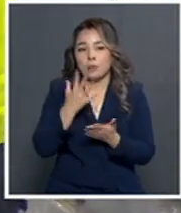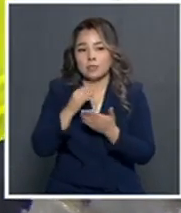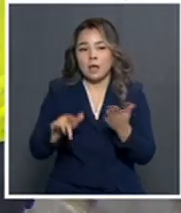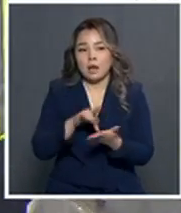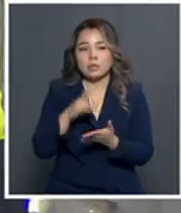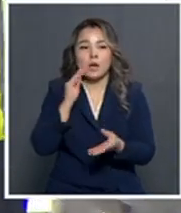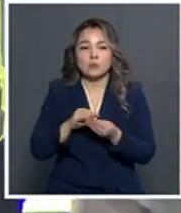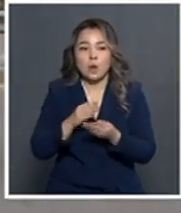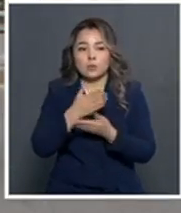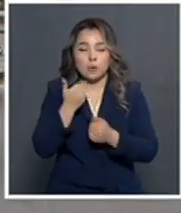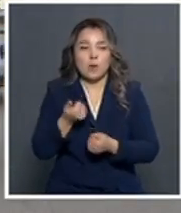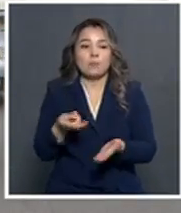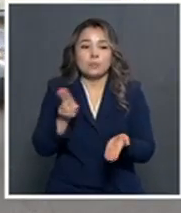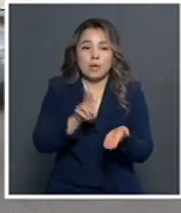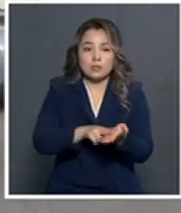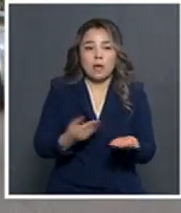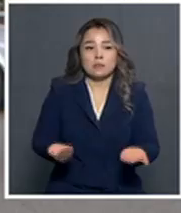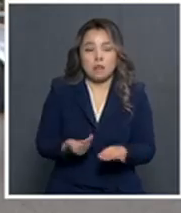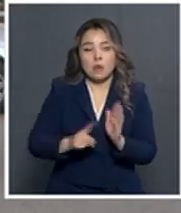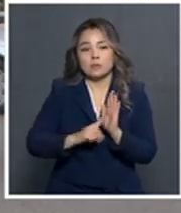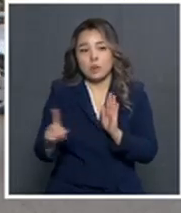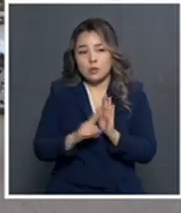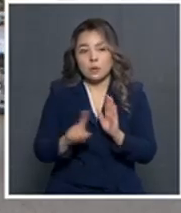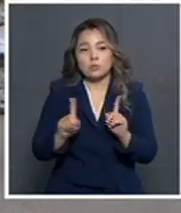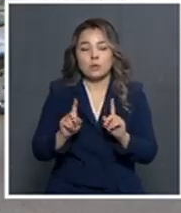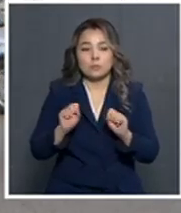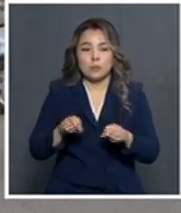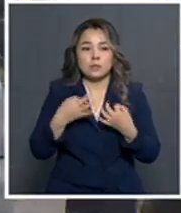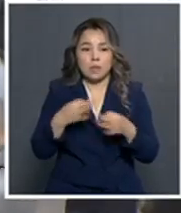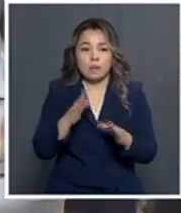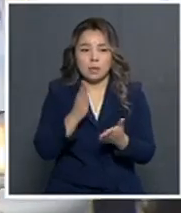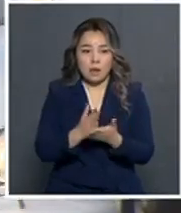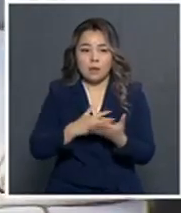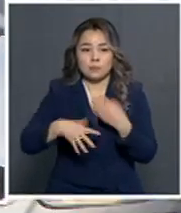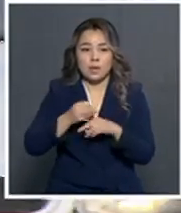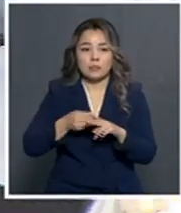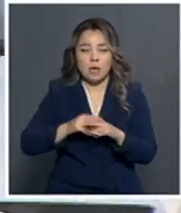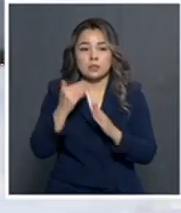тұрғылықты мекенжайы жоқ жұмысшылар жүріп тұруға рұқсат берілген. Ал бұған дейін